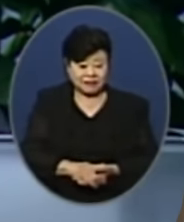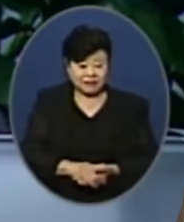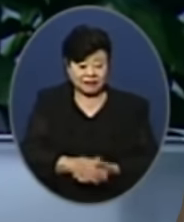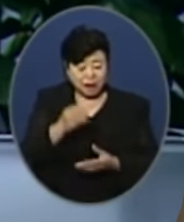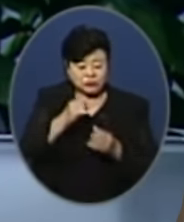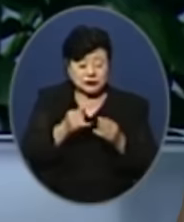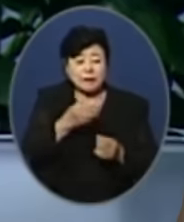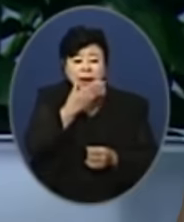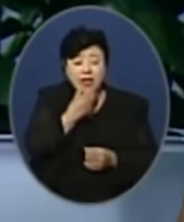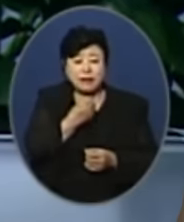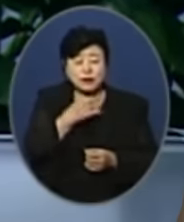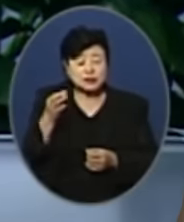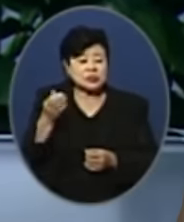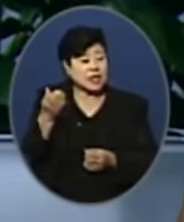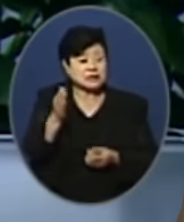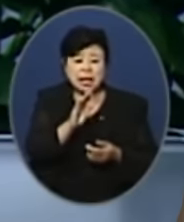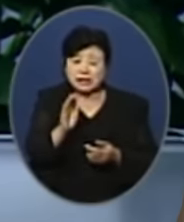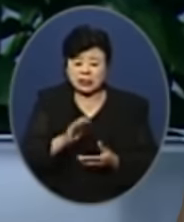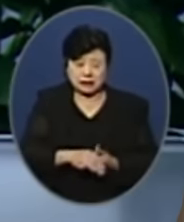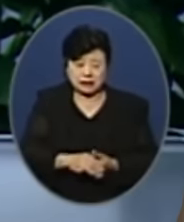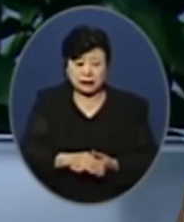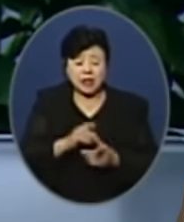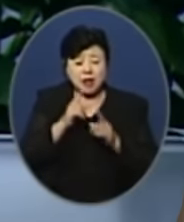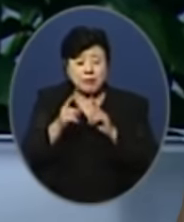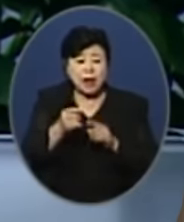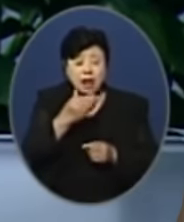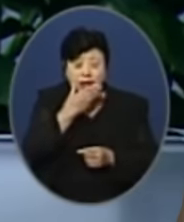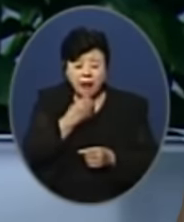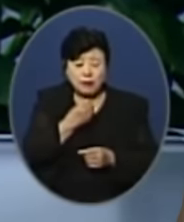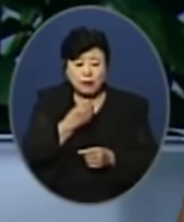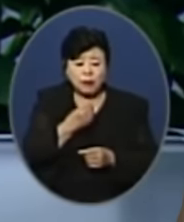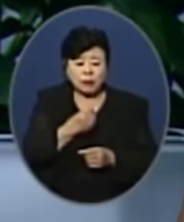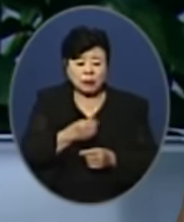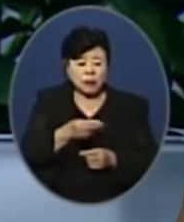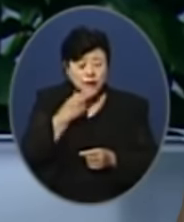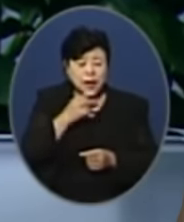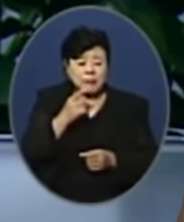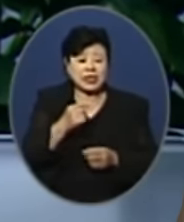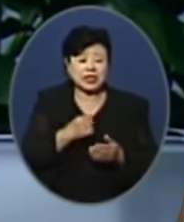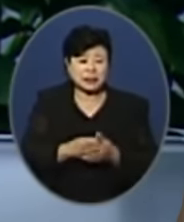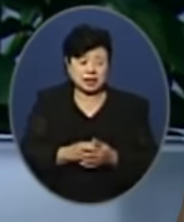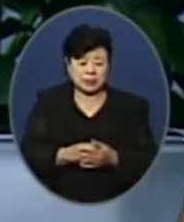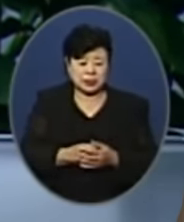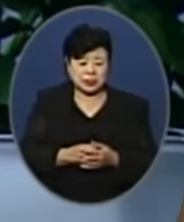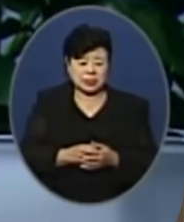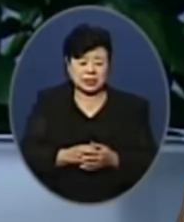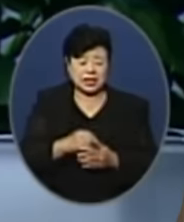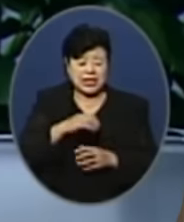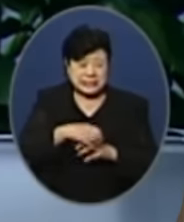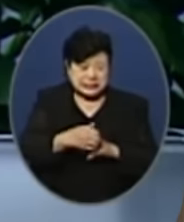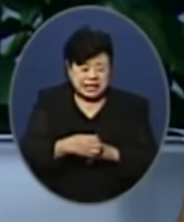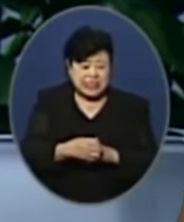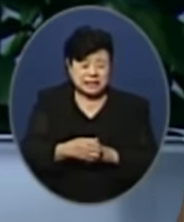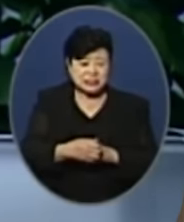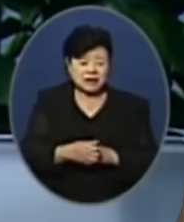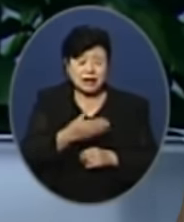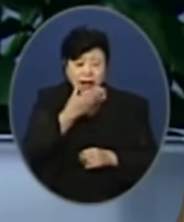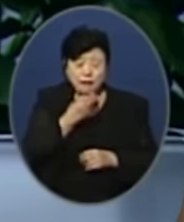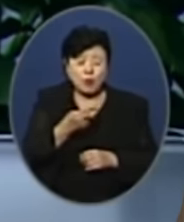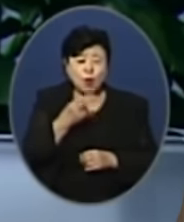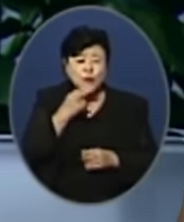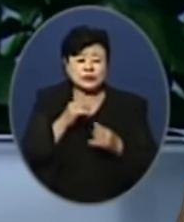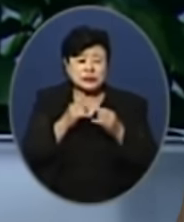한국 사람들은 행복을 인정을 안 해요. 말로써 행복을 부인해버리기 때문에 세계에서 가장 안